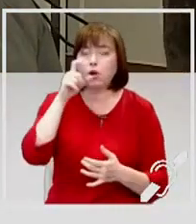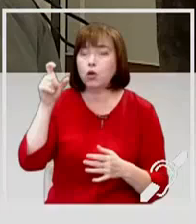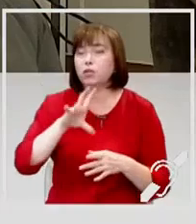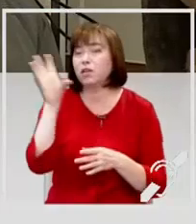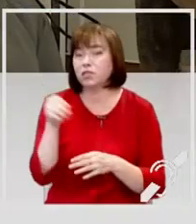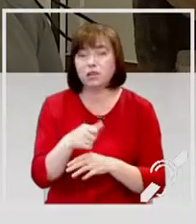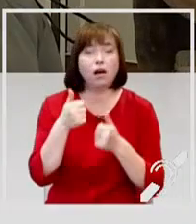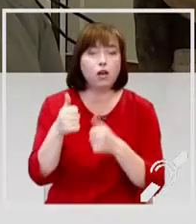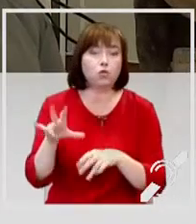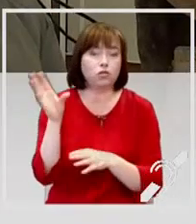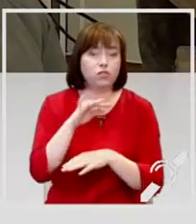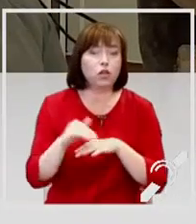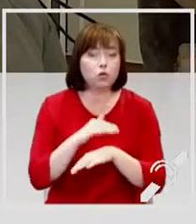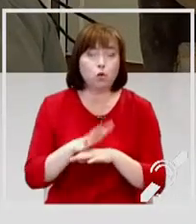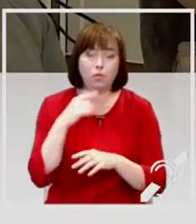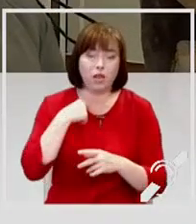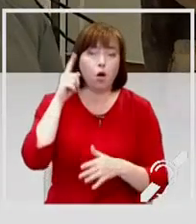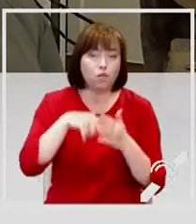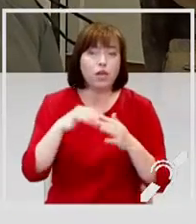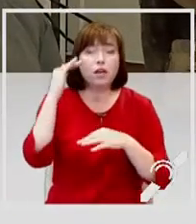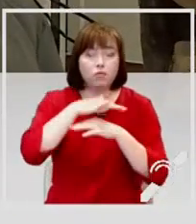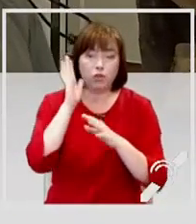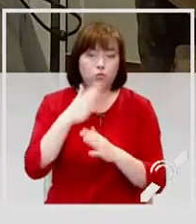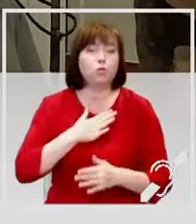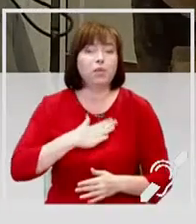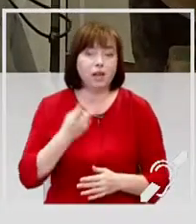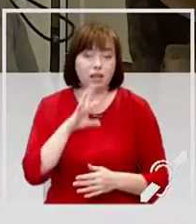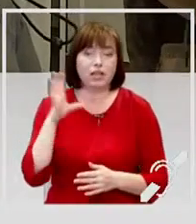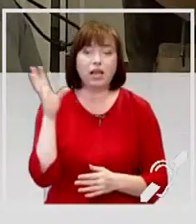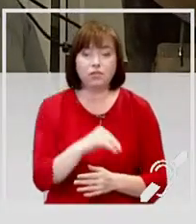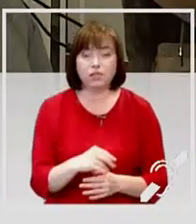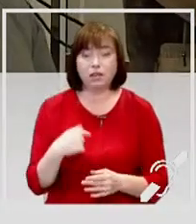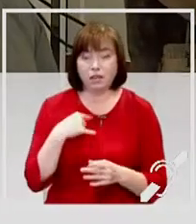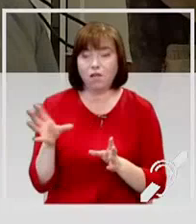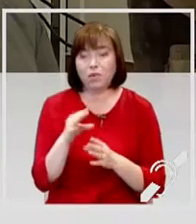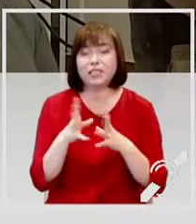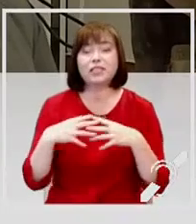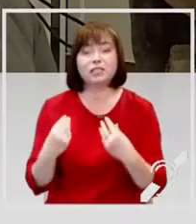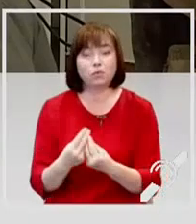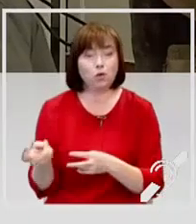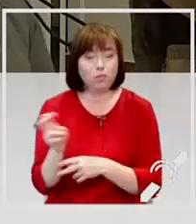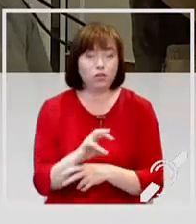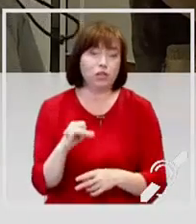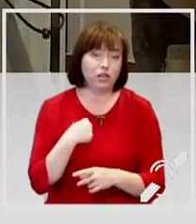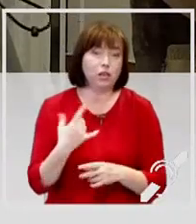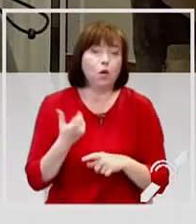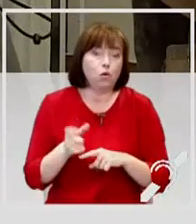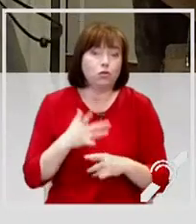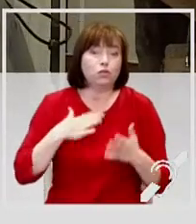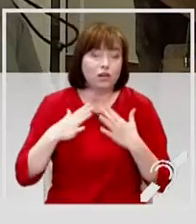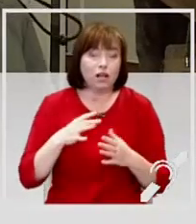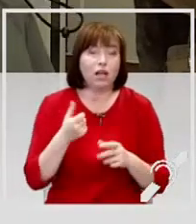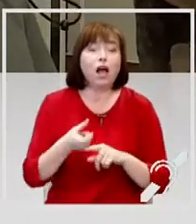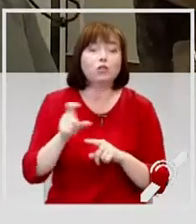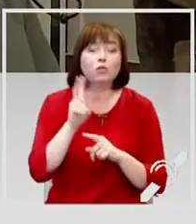deci eu cred că va fi o seară plăcută pentru toți. Suntem împreună cu familia și ne bucurăm, în special cu cei